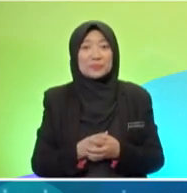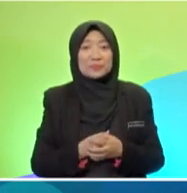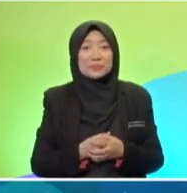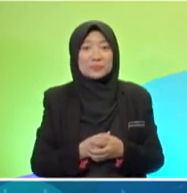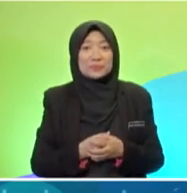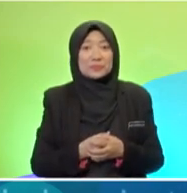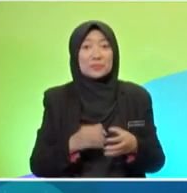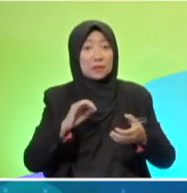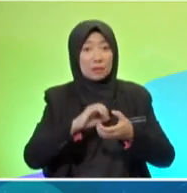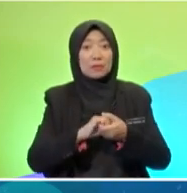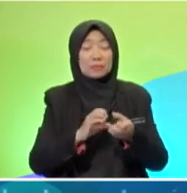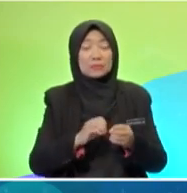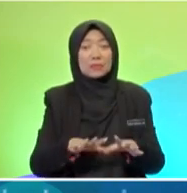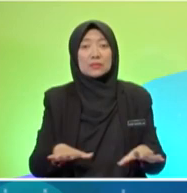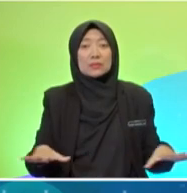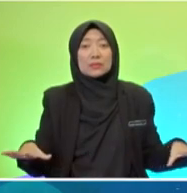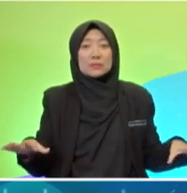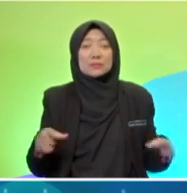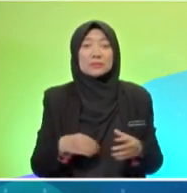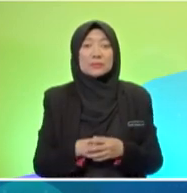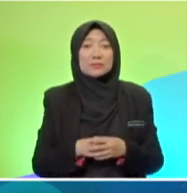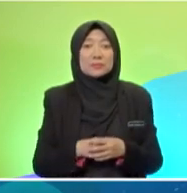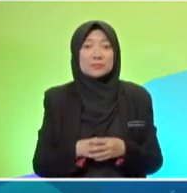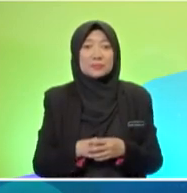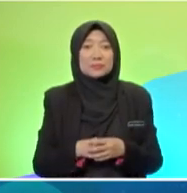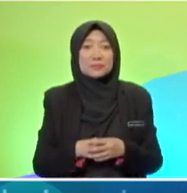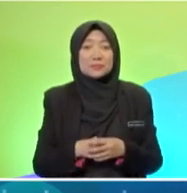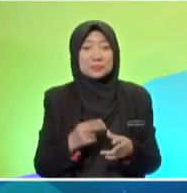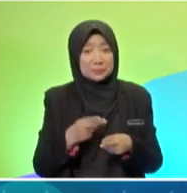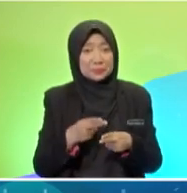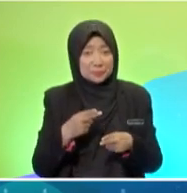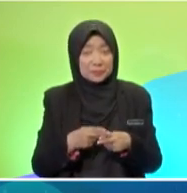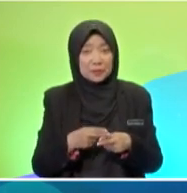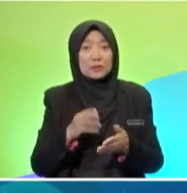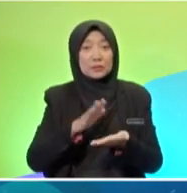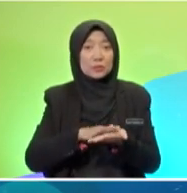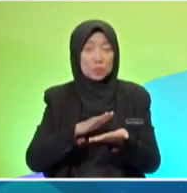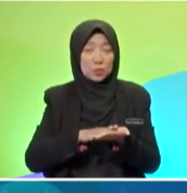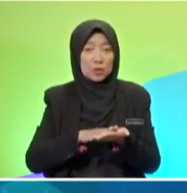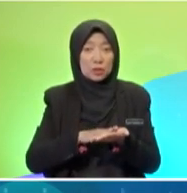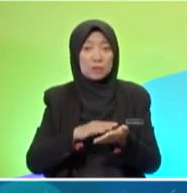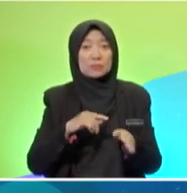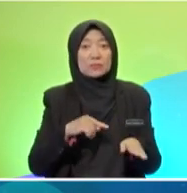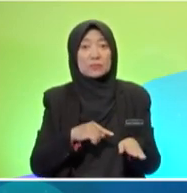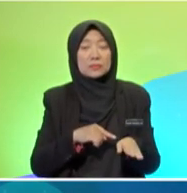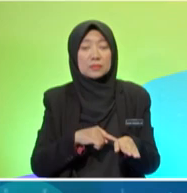salam sejahtera Nama saya bersekolah di SD